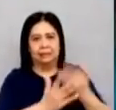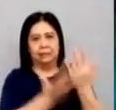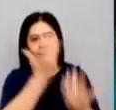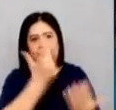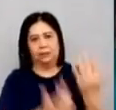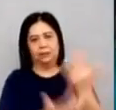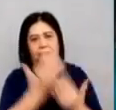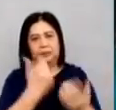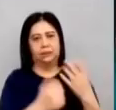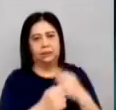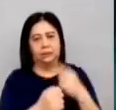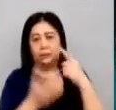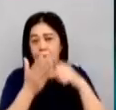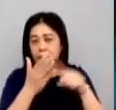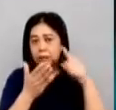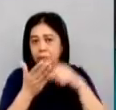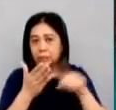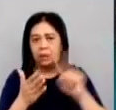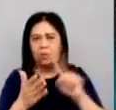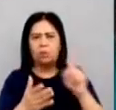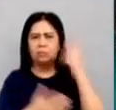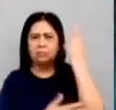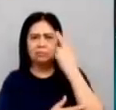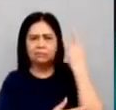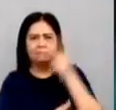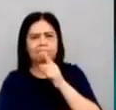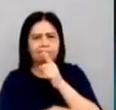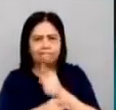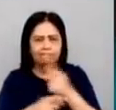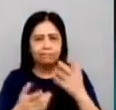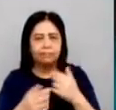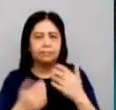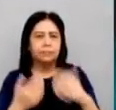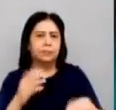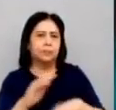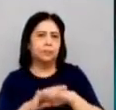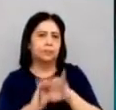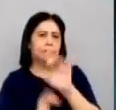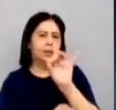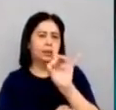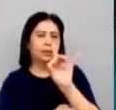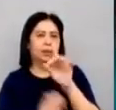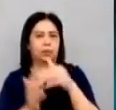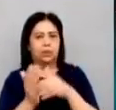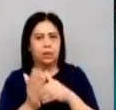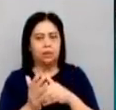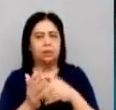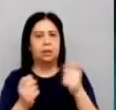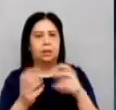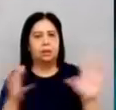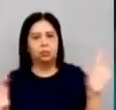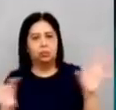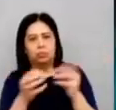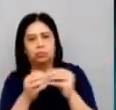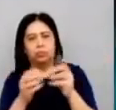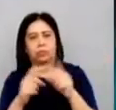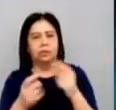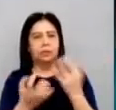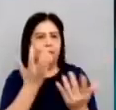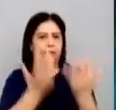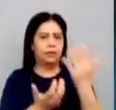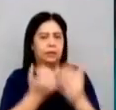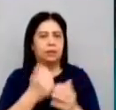pa ngayon ang naging sanhi nito. Aabot naman sa 80,000 pisong halaga ang naging pinsala sa sunog. Kasalukuyan